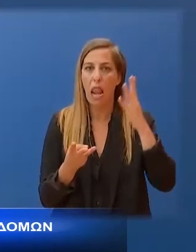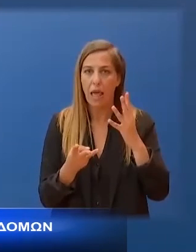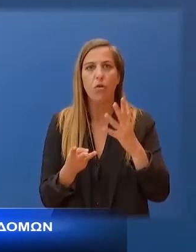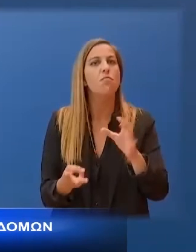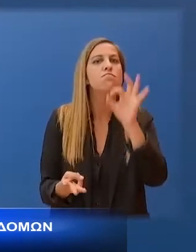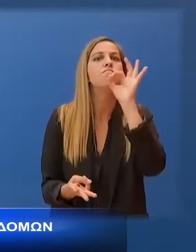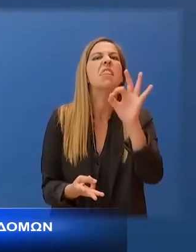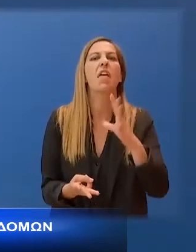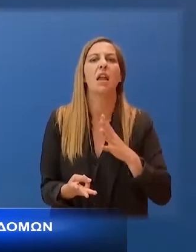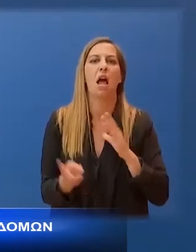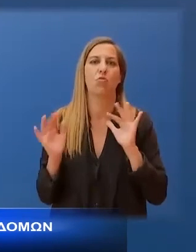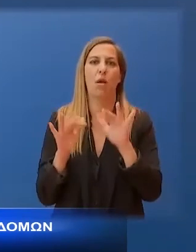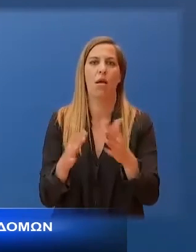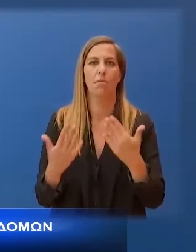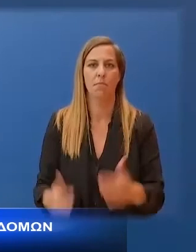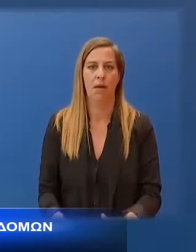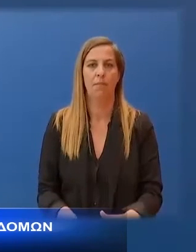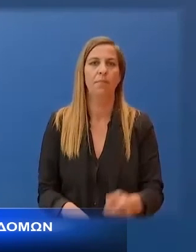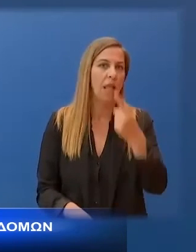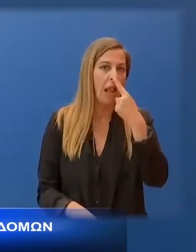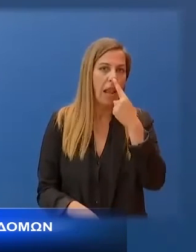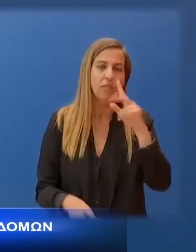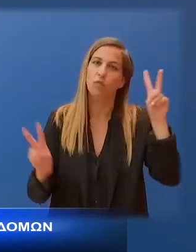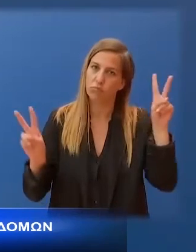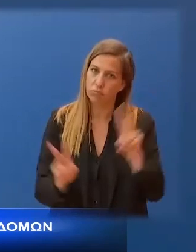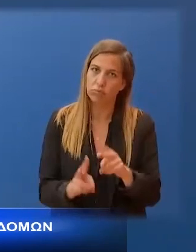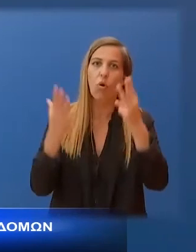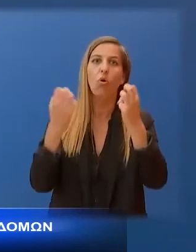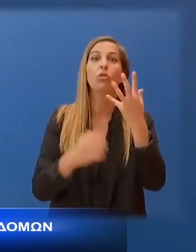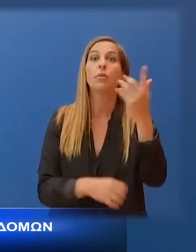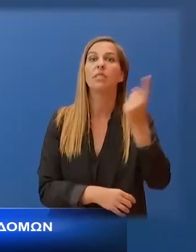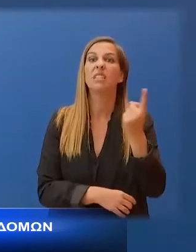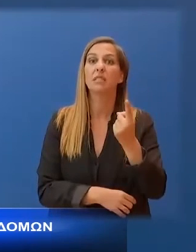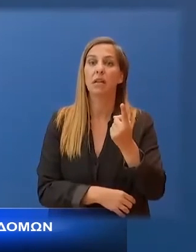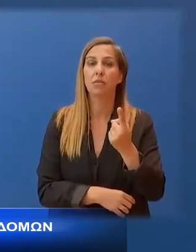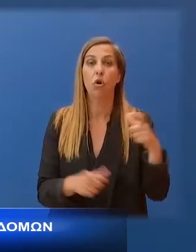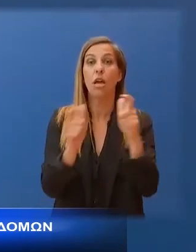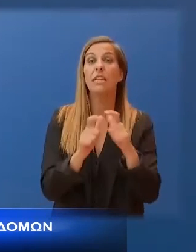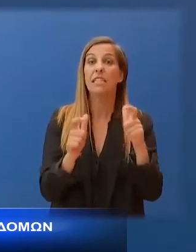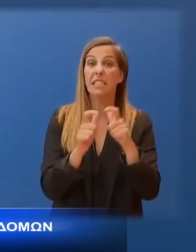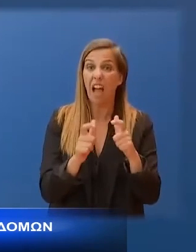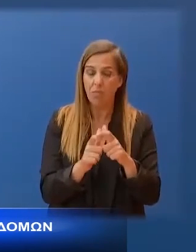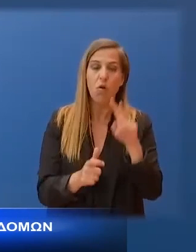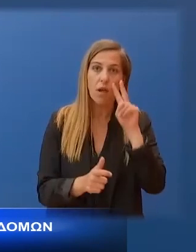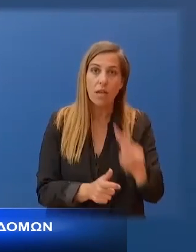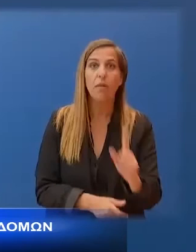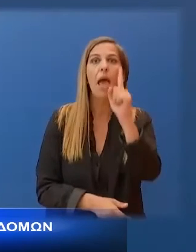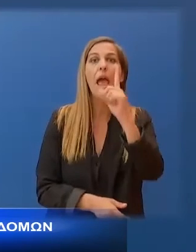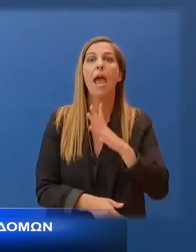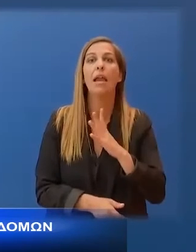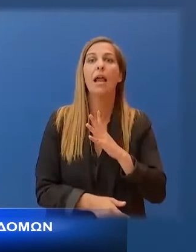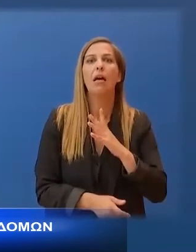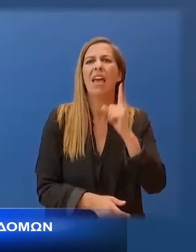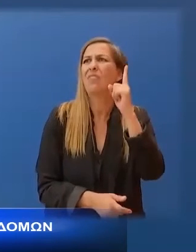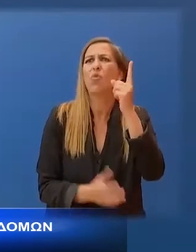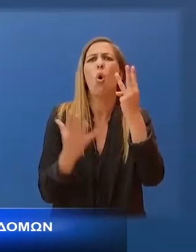μηδενικές. Στη Λέσβο ήταν μειωμένες κατά 85%. Στη Σάμο καταγράφηκε μία αύξηση με 8